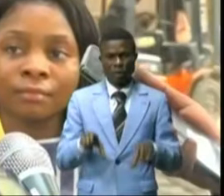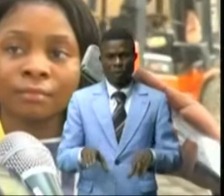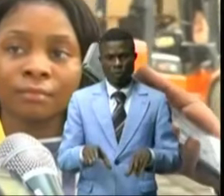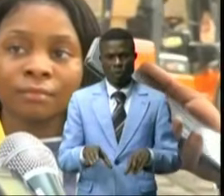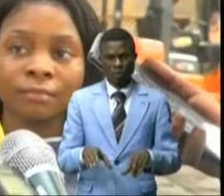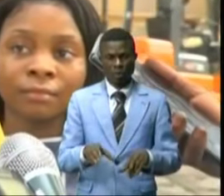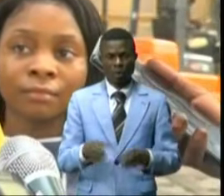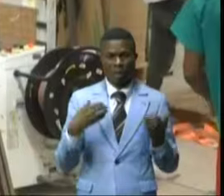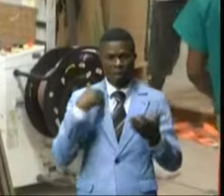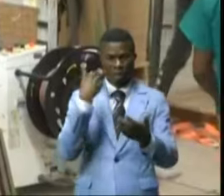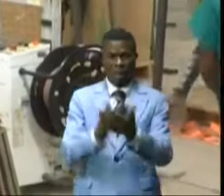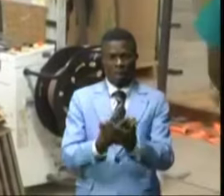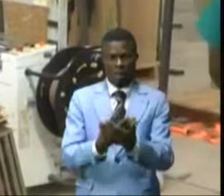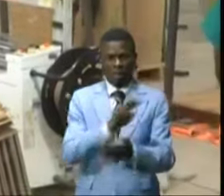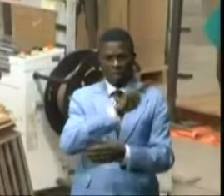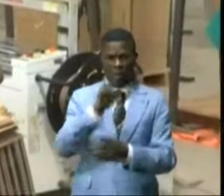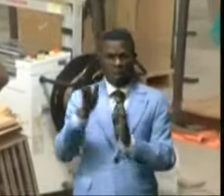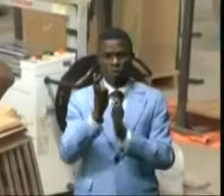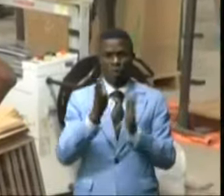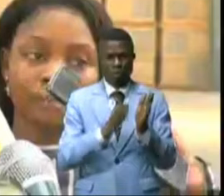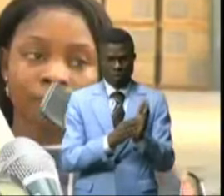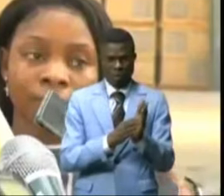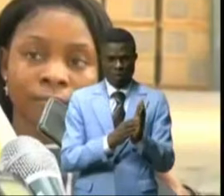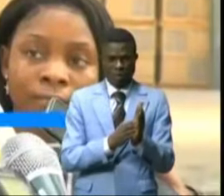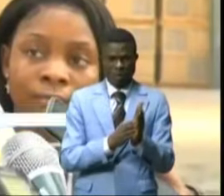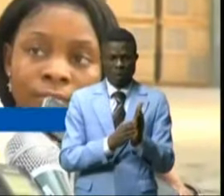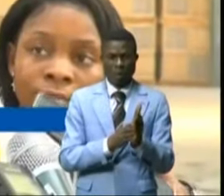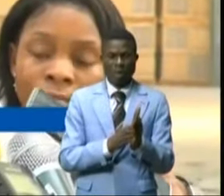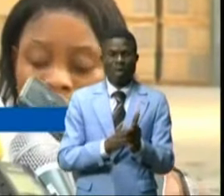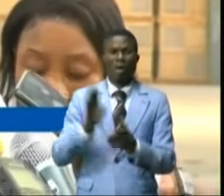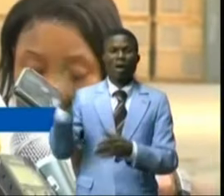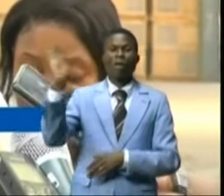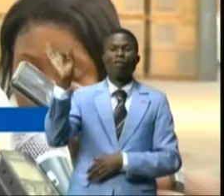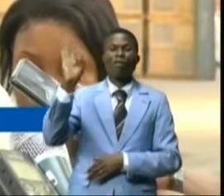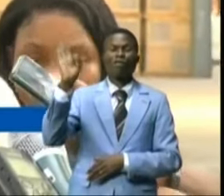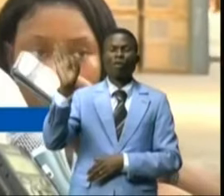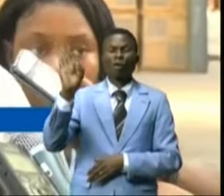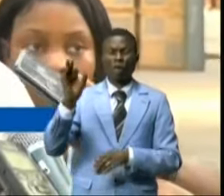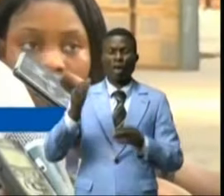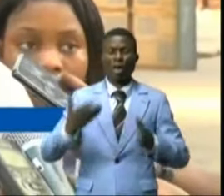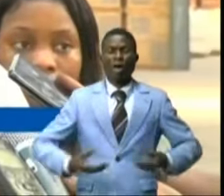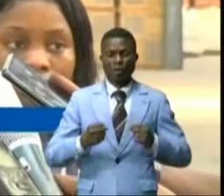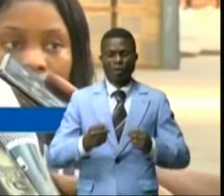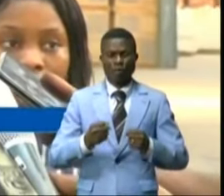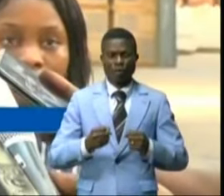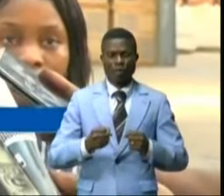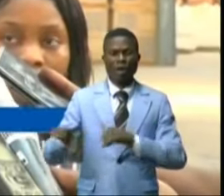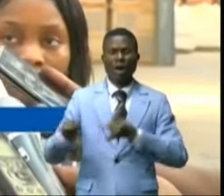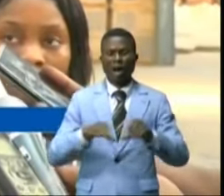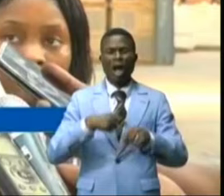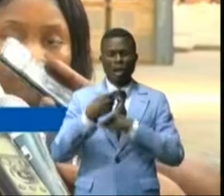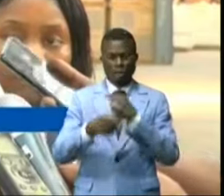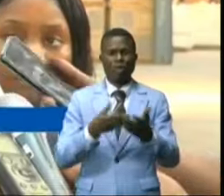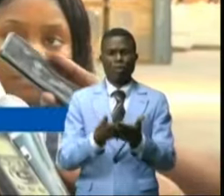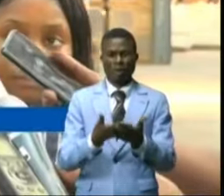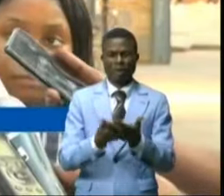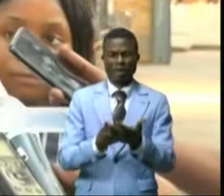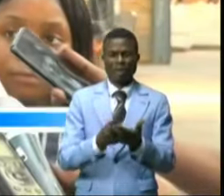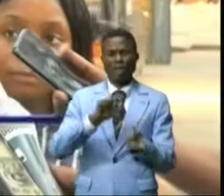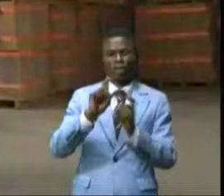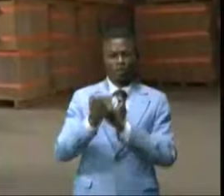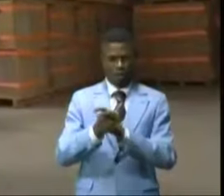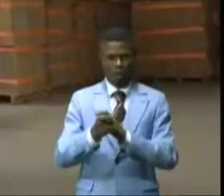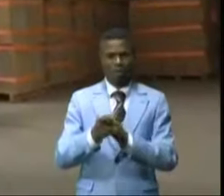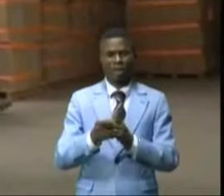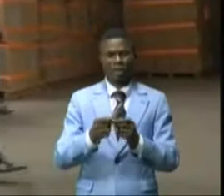Lorsque nous sommes arrivés ici en 2019, c'était une brousse. Mais nous sommes très contents qu'aujourd'hui, il y a des activités qui soient réalisées sur terre et